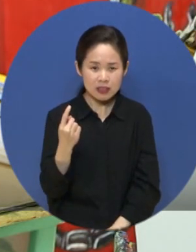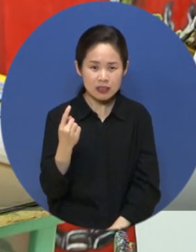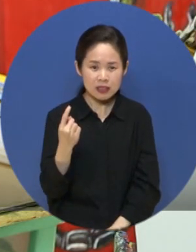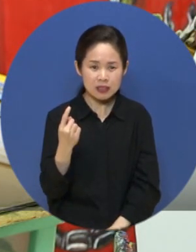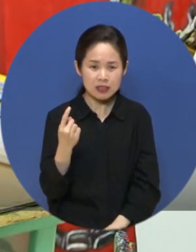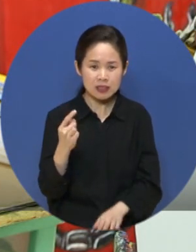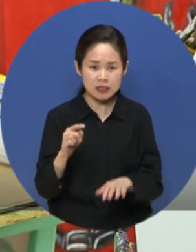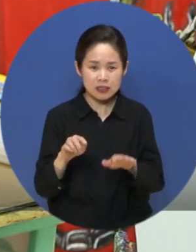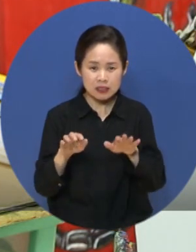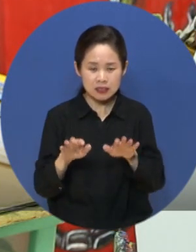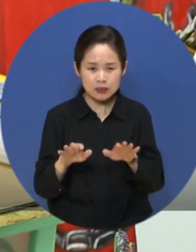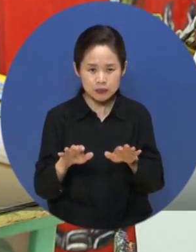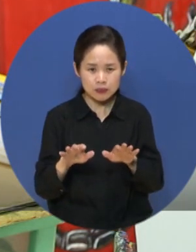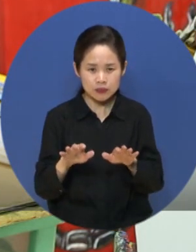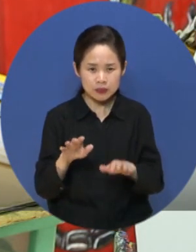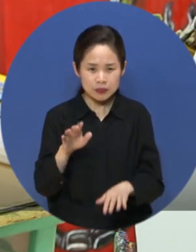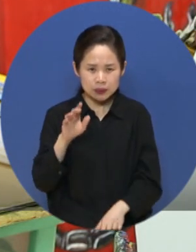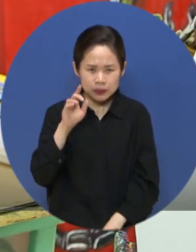스트레스가